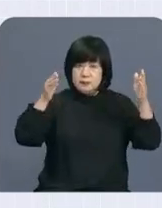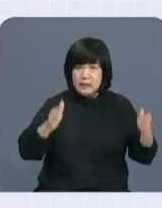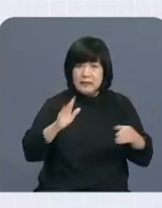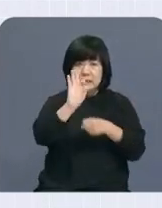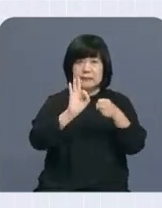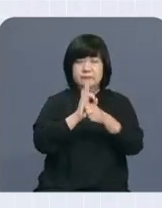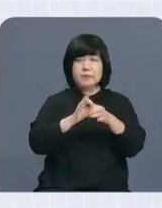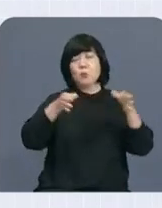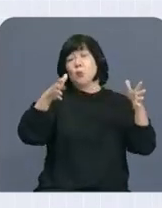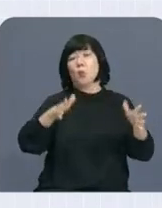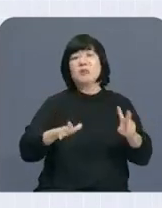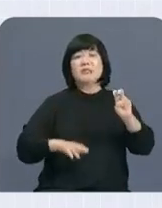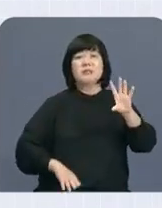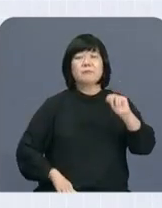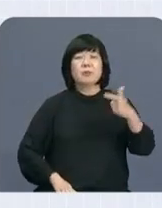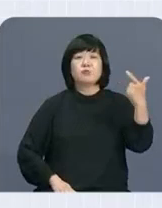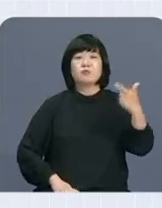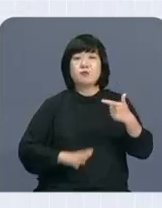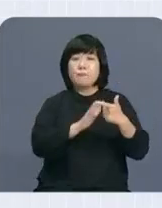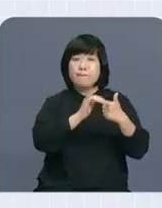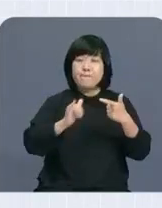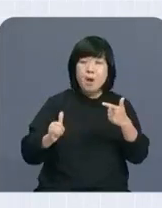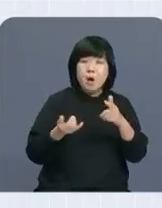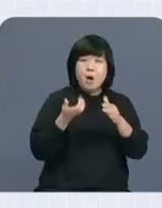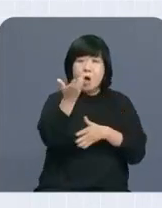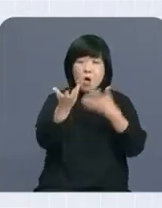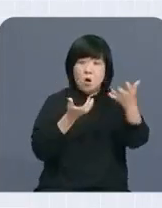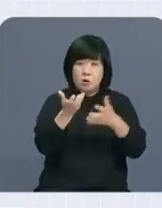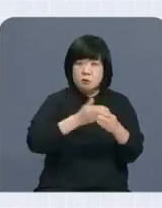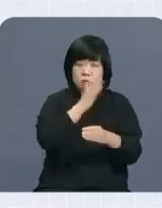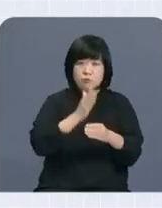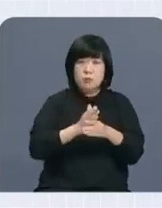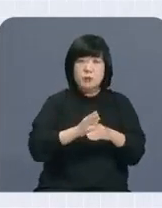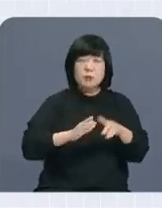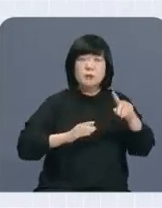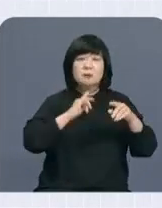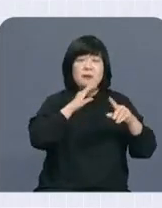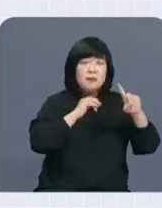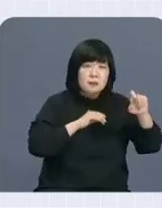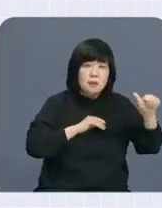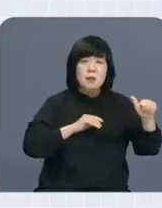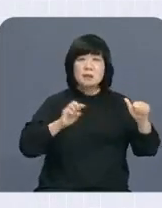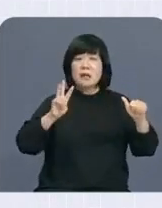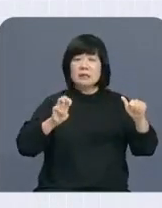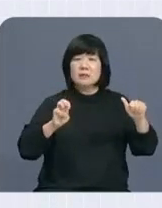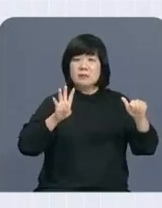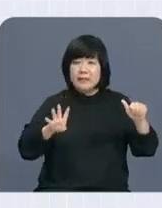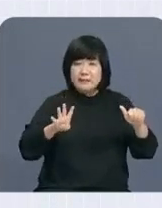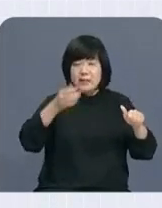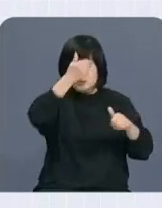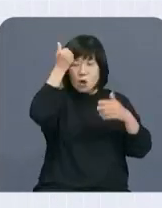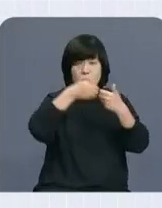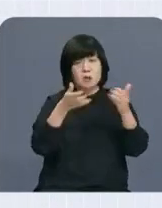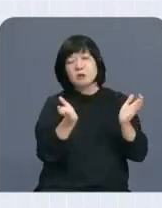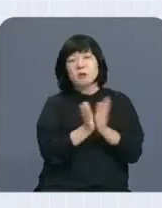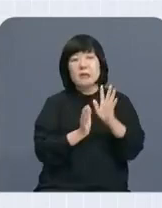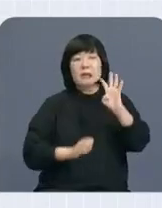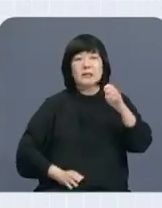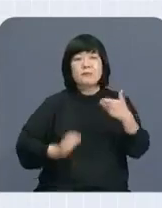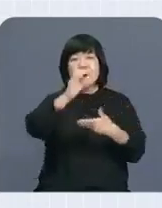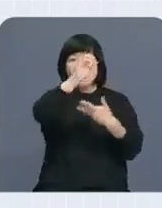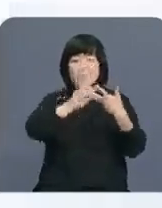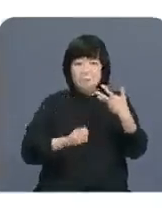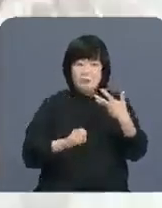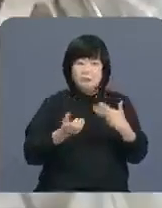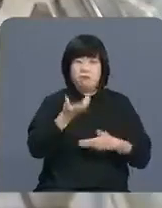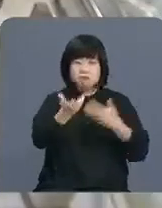10년간 20만 6천 명의 순유출자 가운데 15에서 34살의 청년층이 48%를